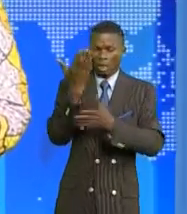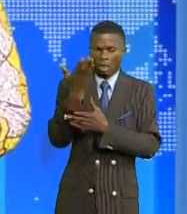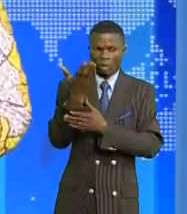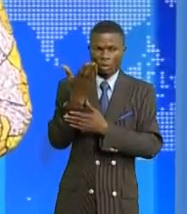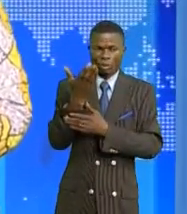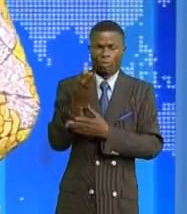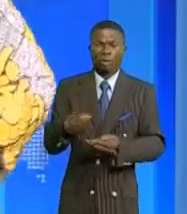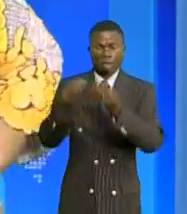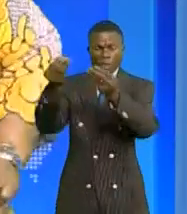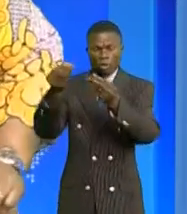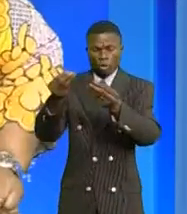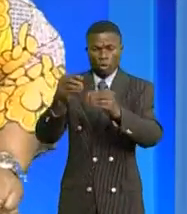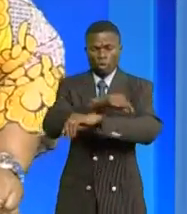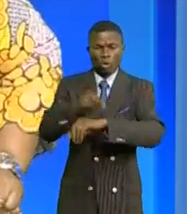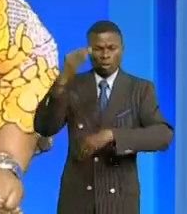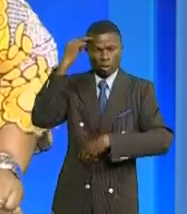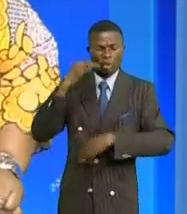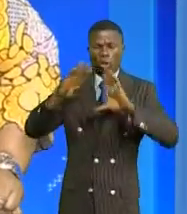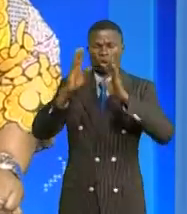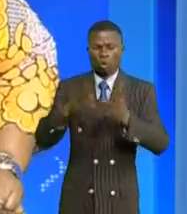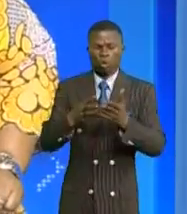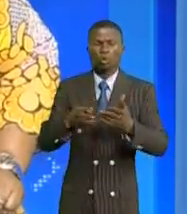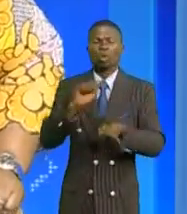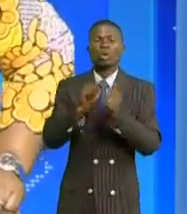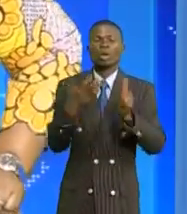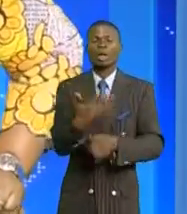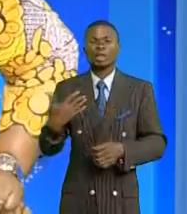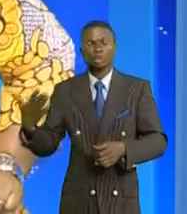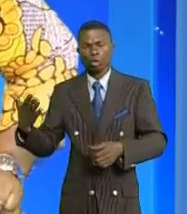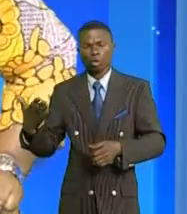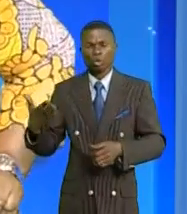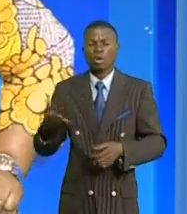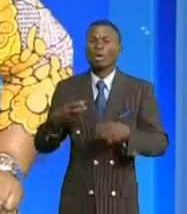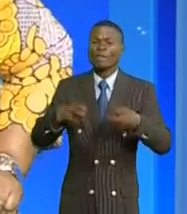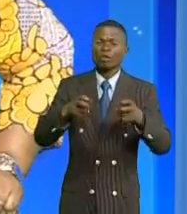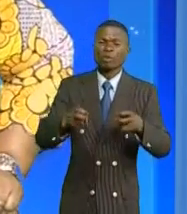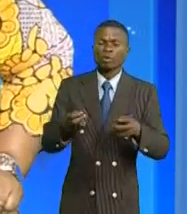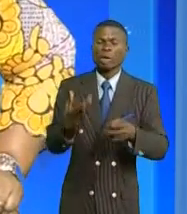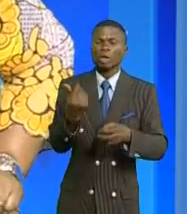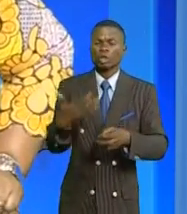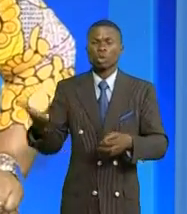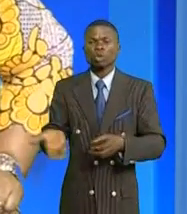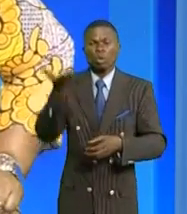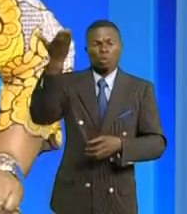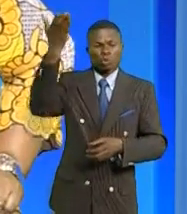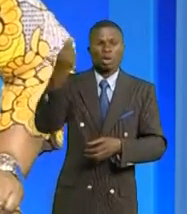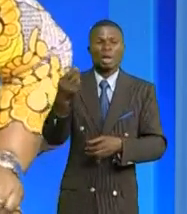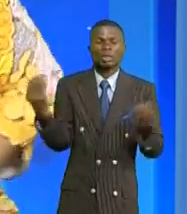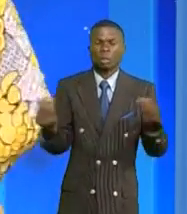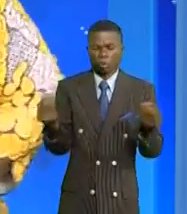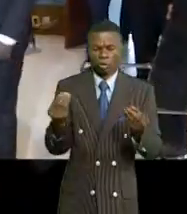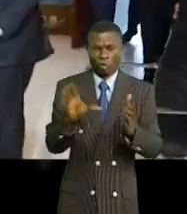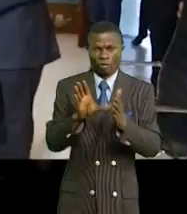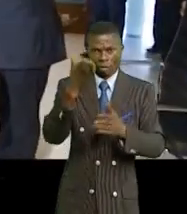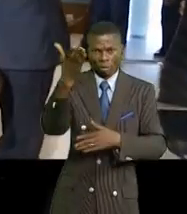de déposer au ministère tous les facteurs qui contribuent à la hausse de cette denrée de grande consommation sur le marché.